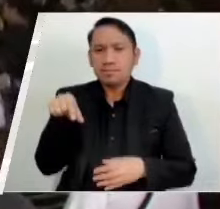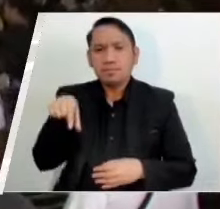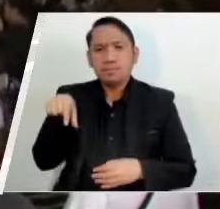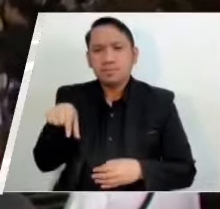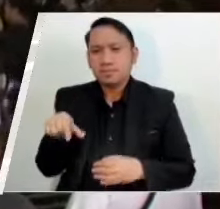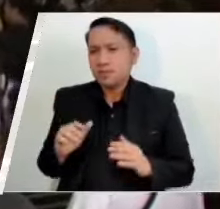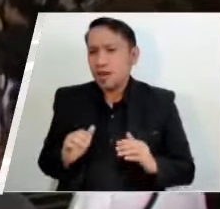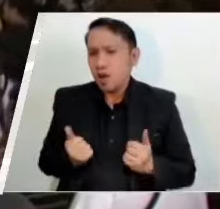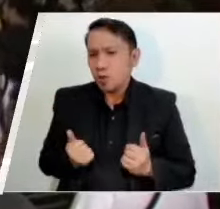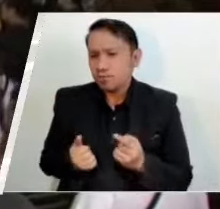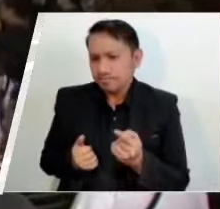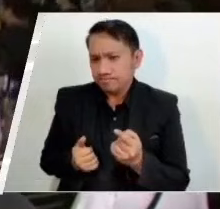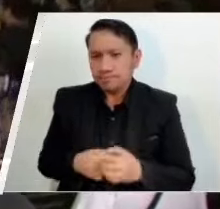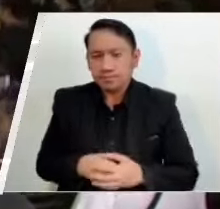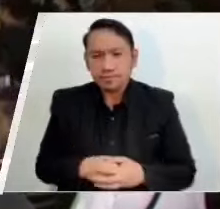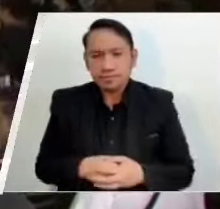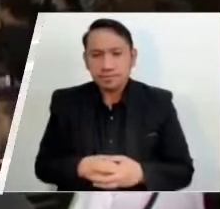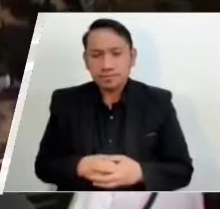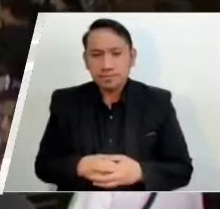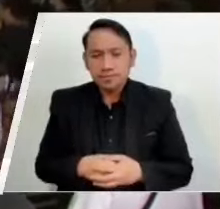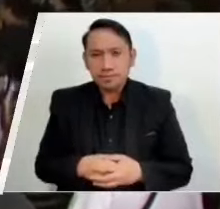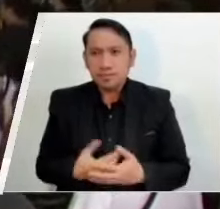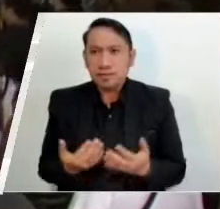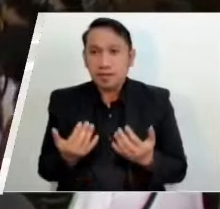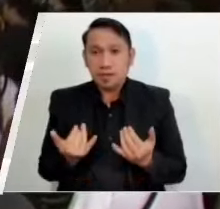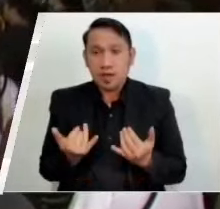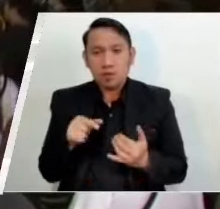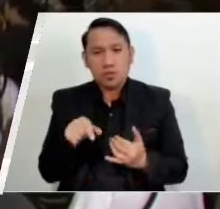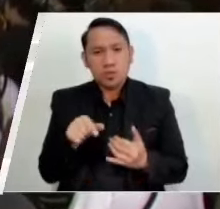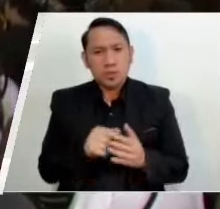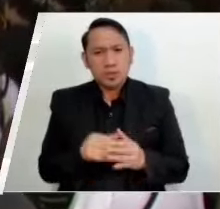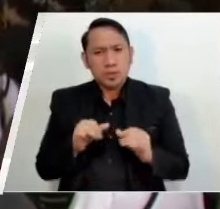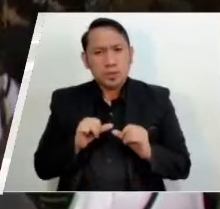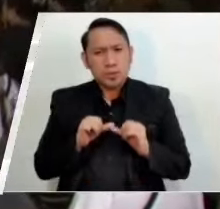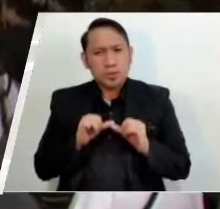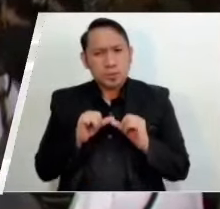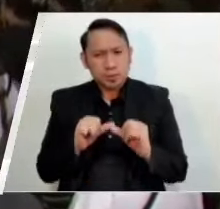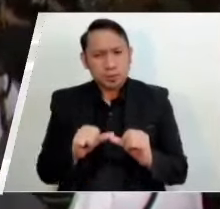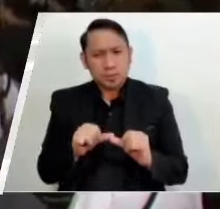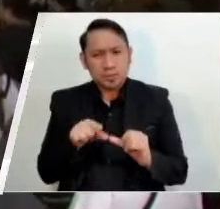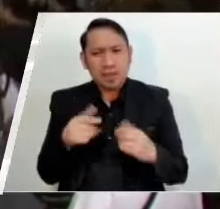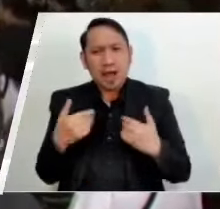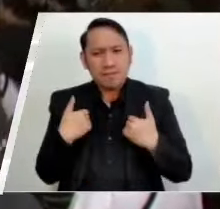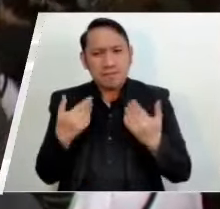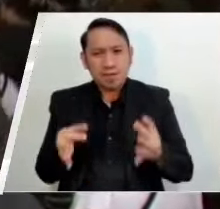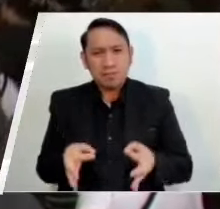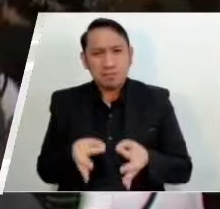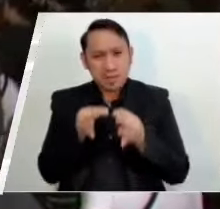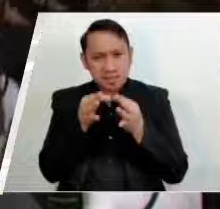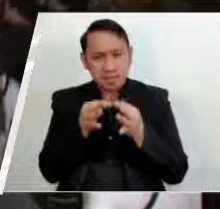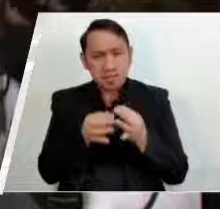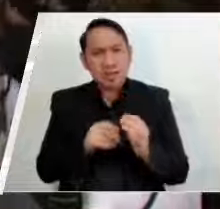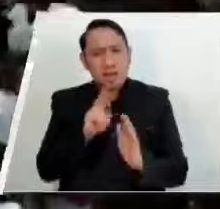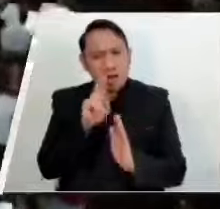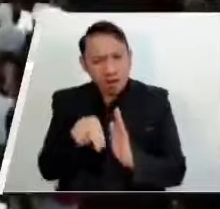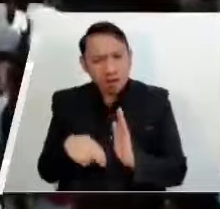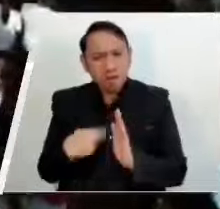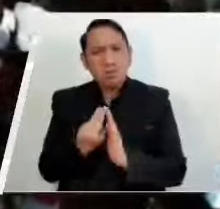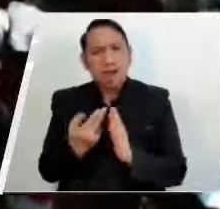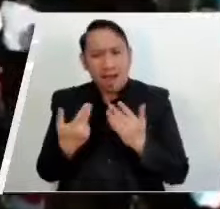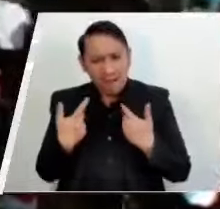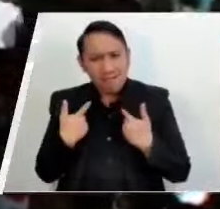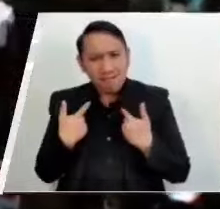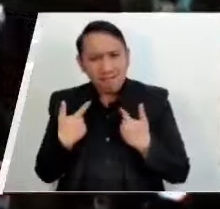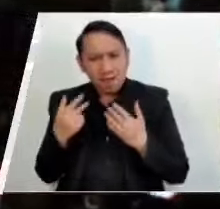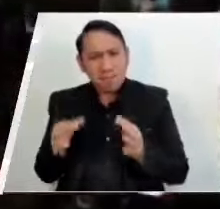Quiapo Igan sa mga sandaling ito nagpapatuloy pa rin ang mga Misa na oras oras is sinasagawa dito sa mismong